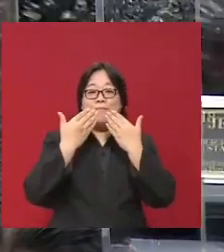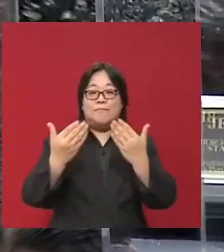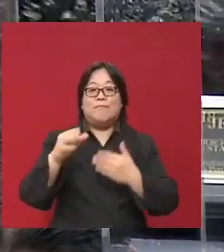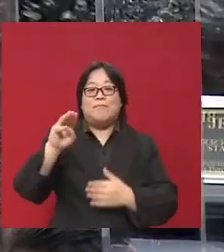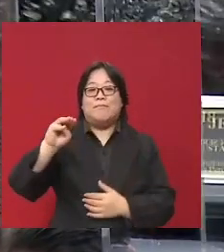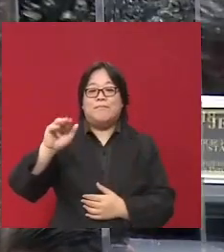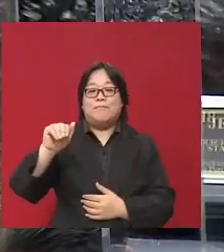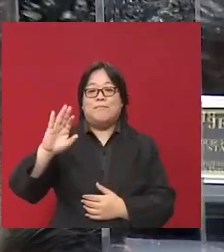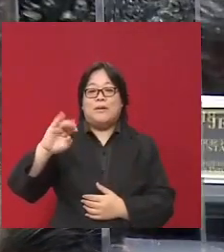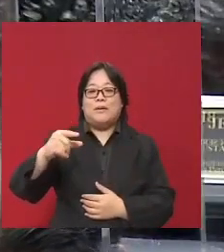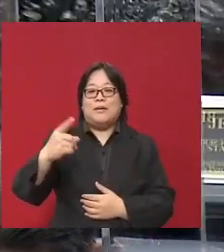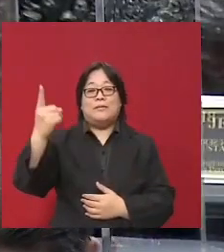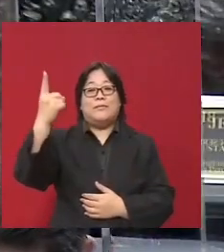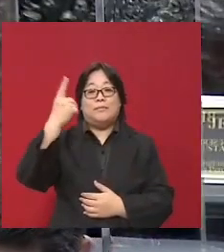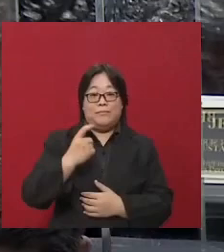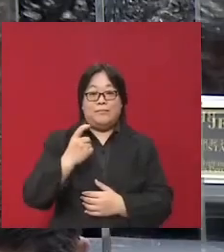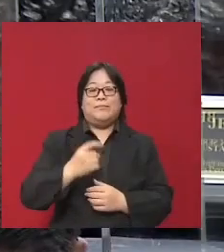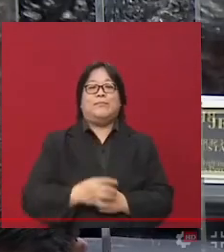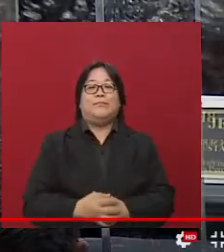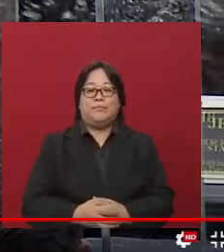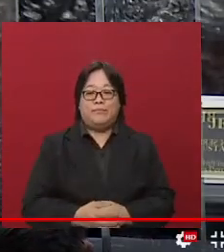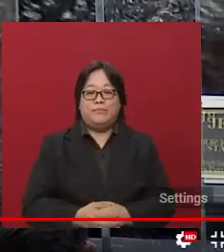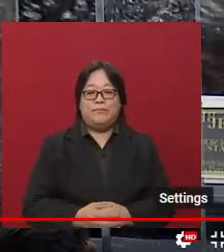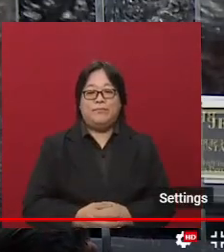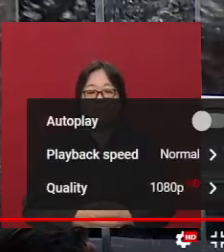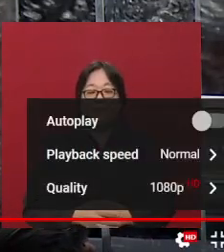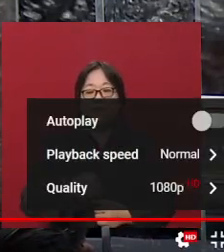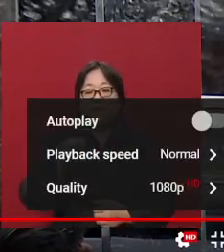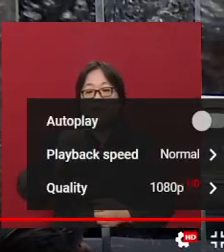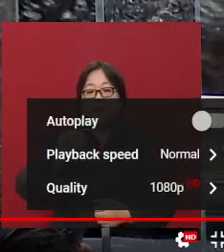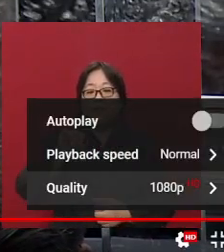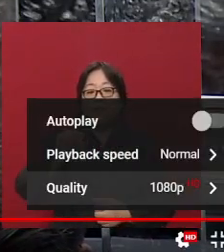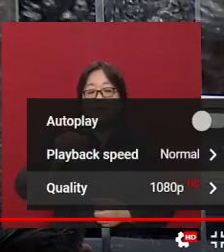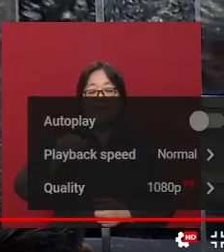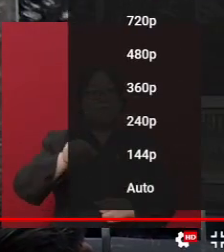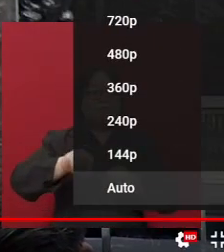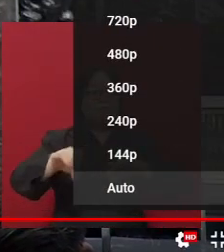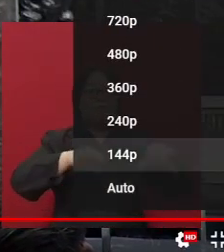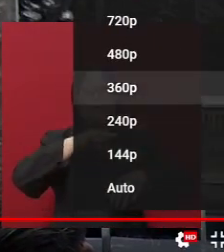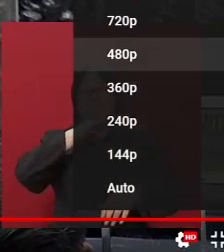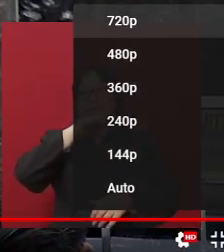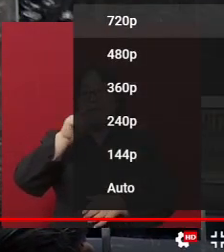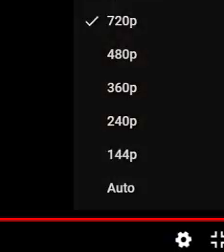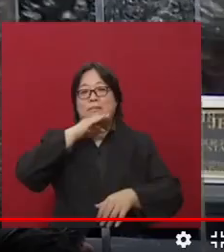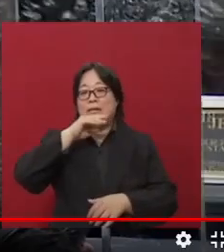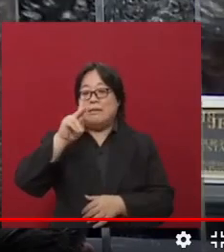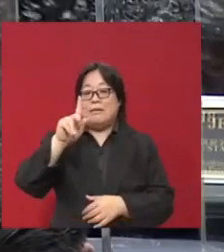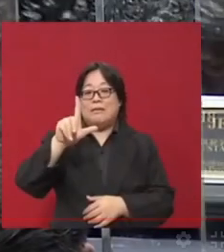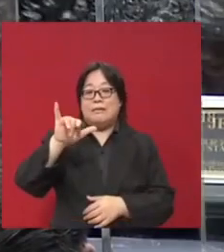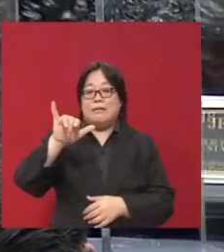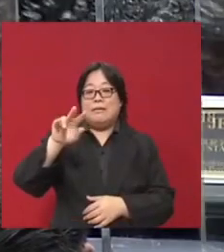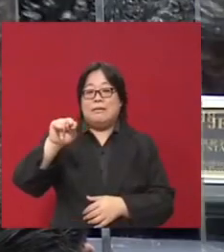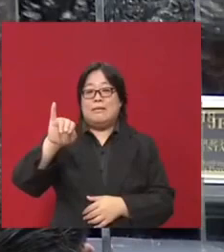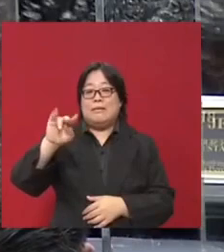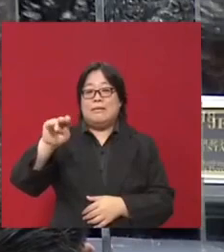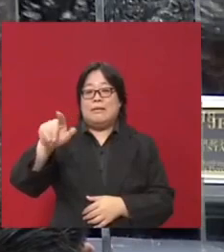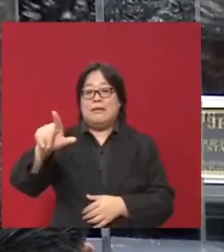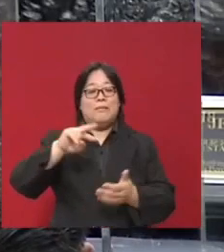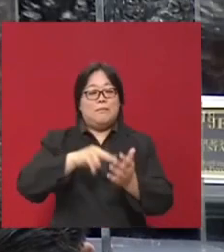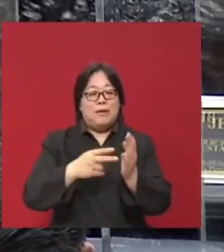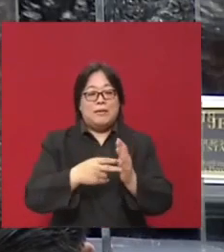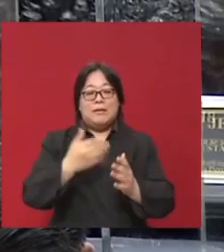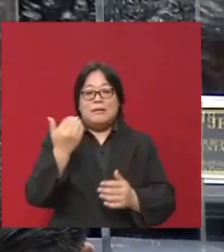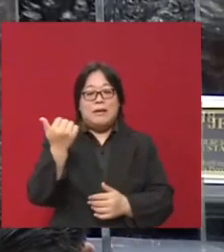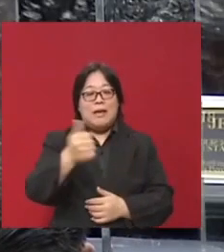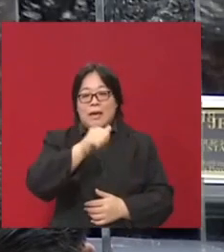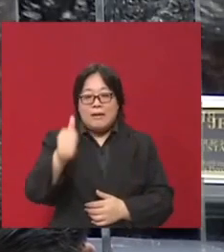pada masanya bertanya soalan eh si sekeliling kali ini didefinisikan ikan sebagai sebarang